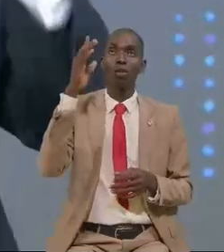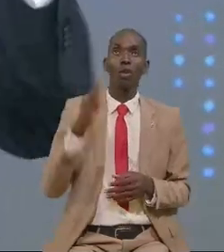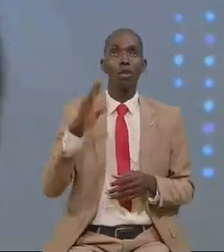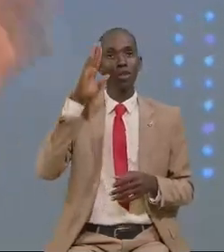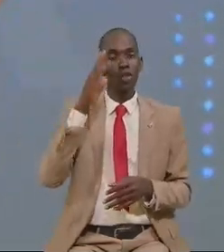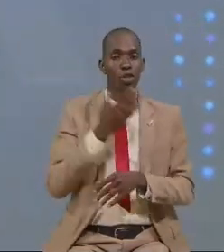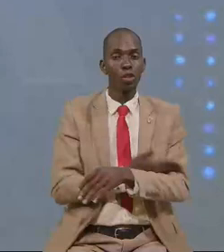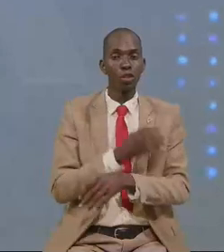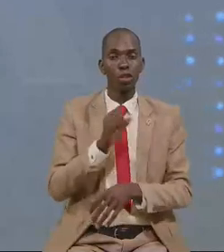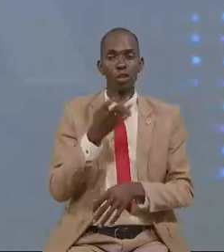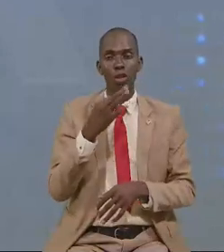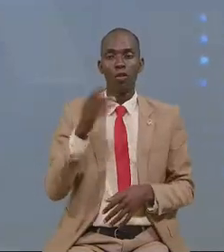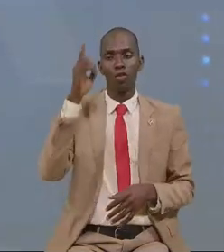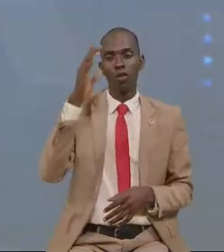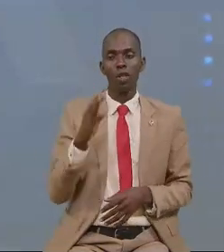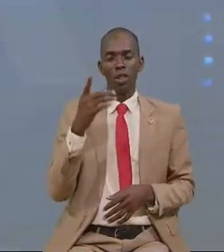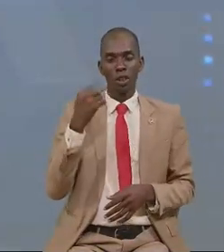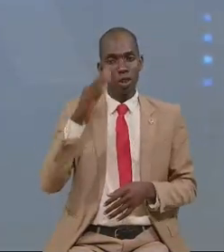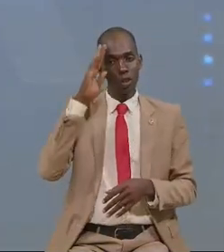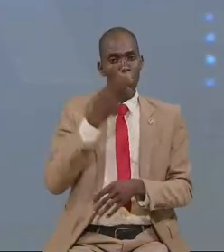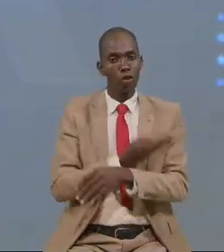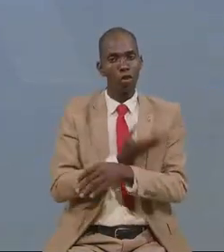Fils de Dieu, le Fils de l'homme.